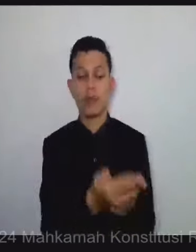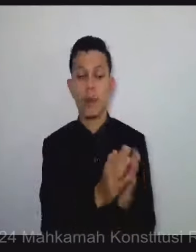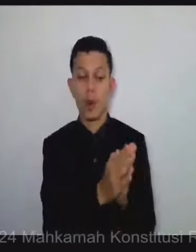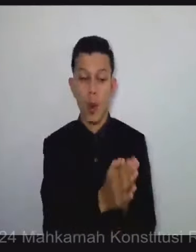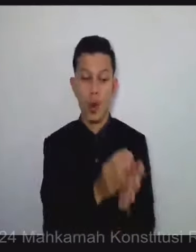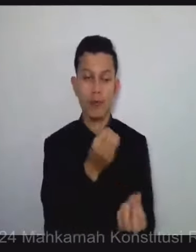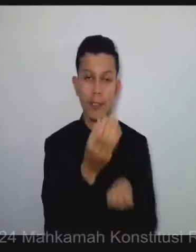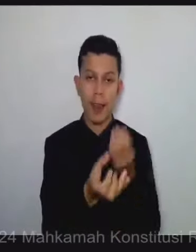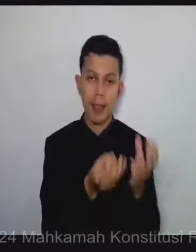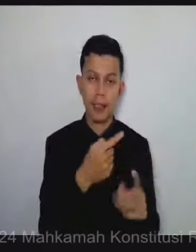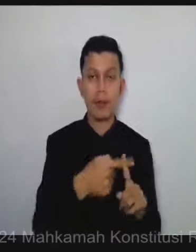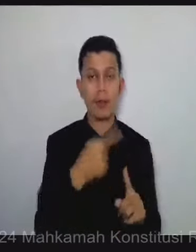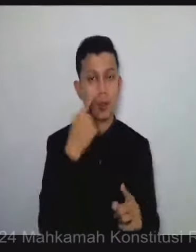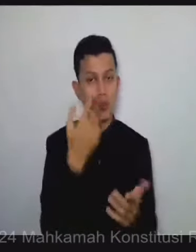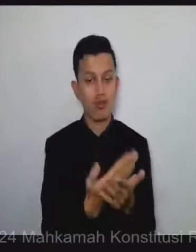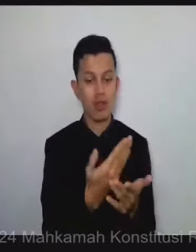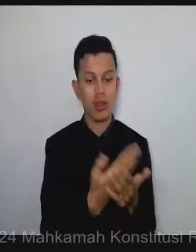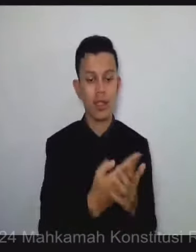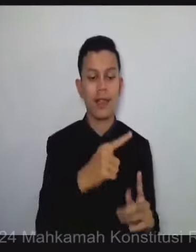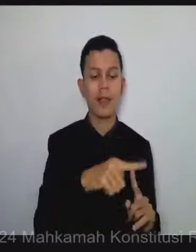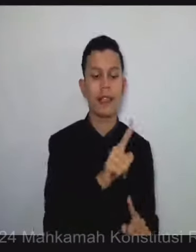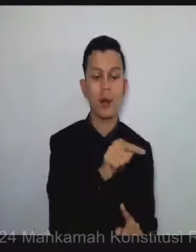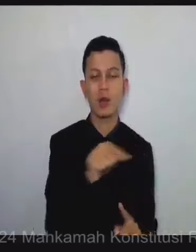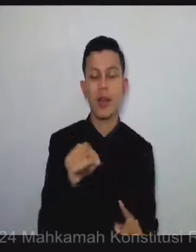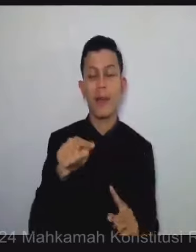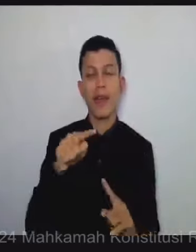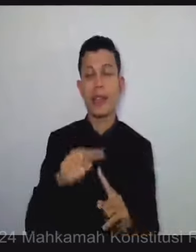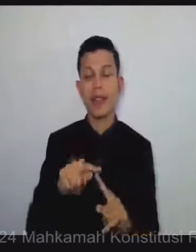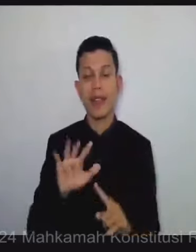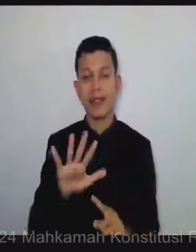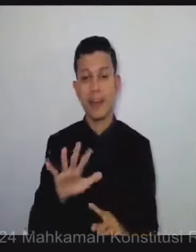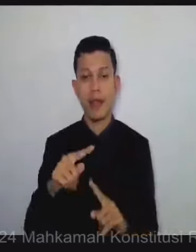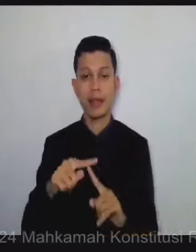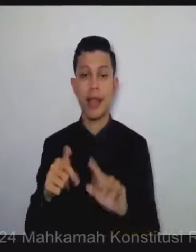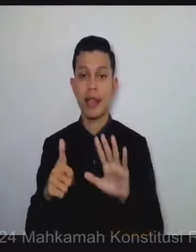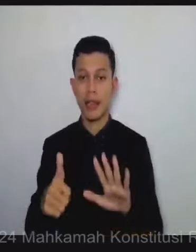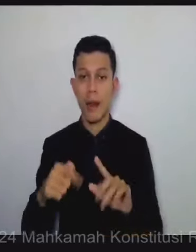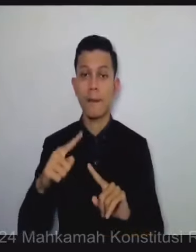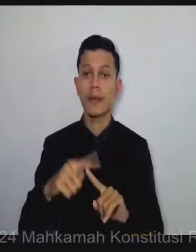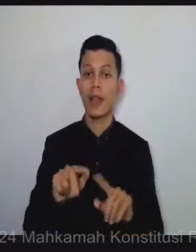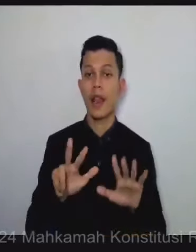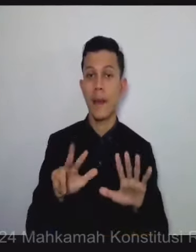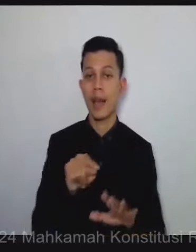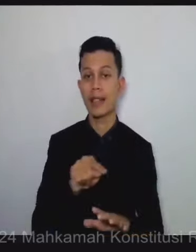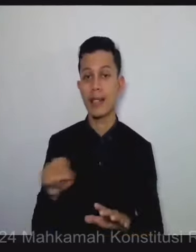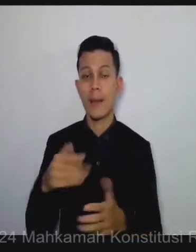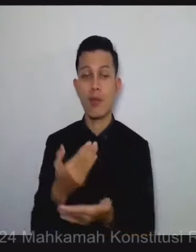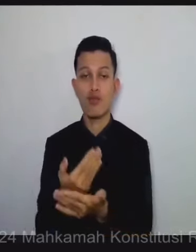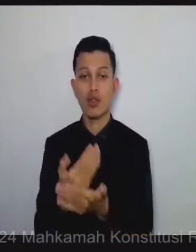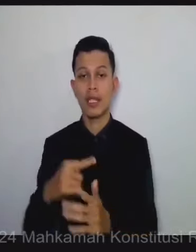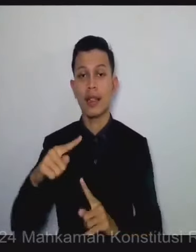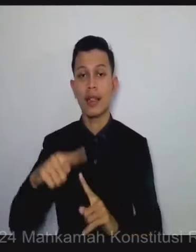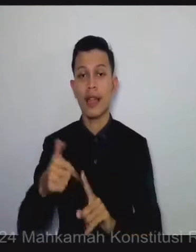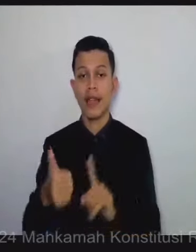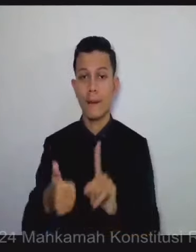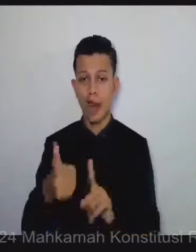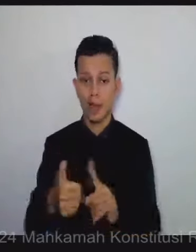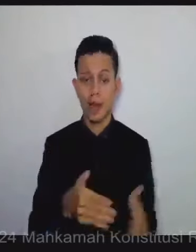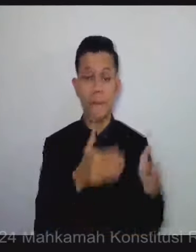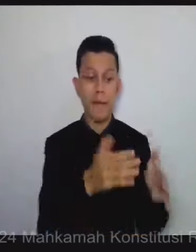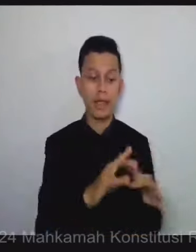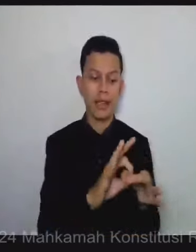serta mengajukan bukti T1 sampai dengan bukti T3 bukti T5 bukti T6 bukti T8 sampai dengan bukti t16 pihak terkait memberikan